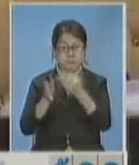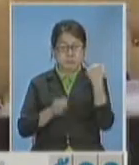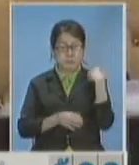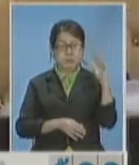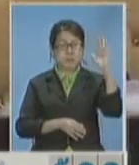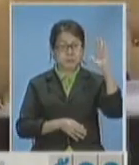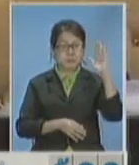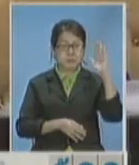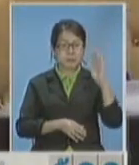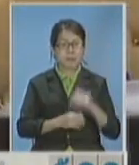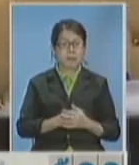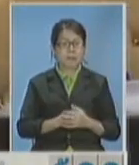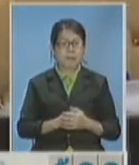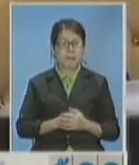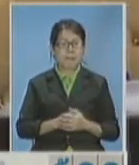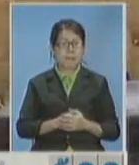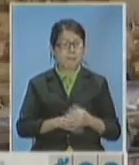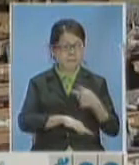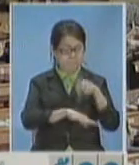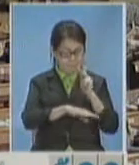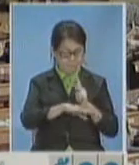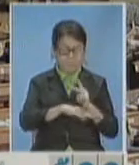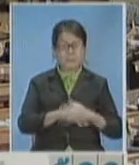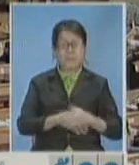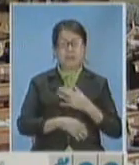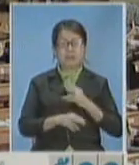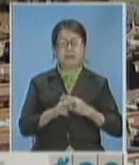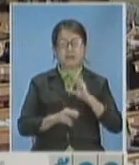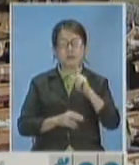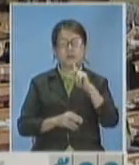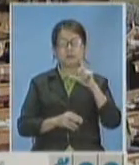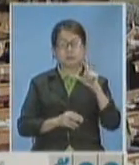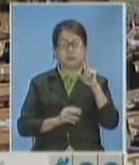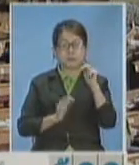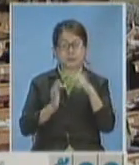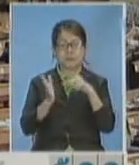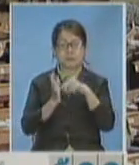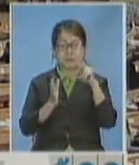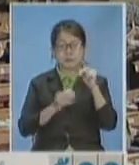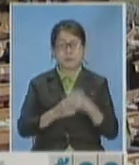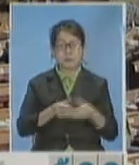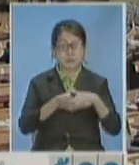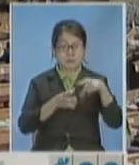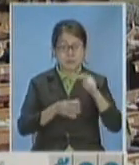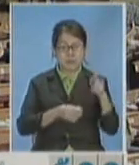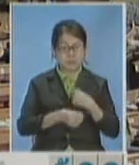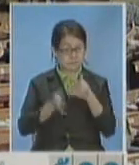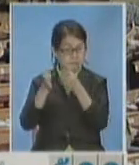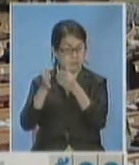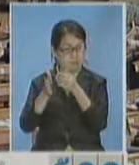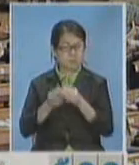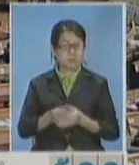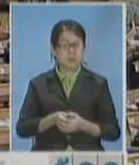อฮะ ท่านประธานที่เคารพกระผมชนน่านสีแก้วเพื่อไทยจังหวัดน่านขออนุญาตประท้วงท่านผู้อภิปร